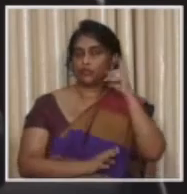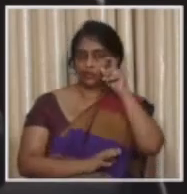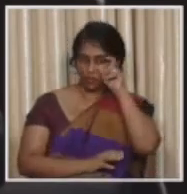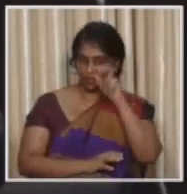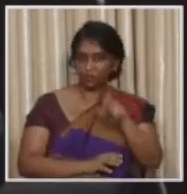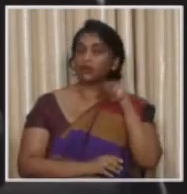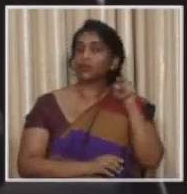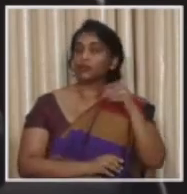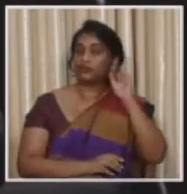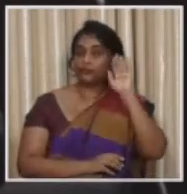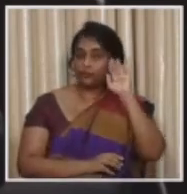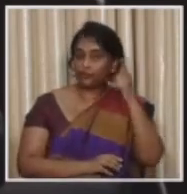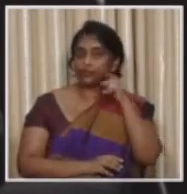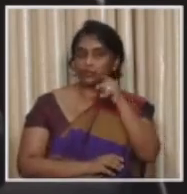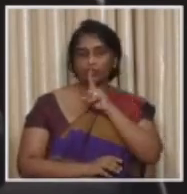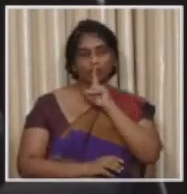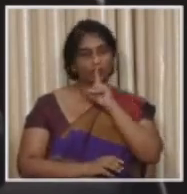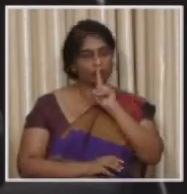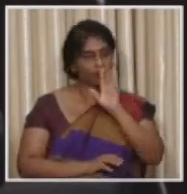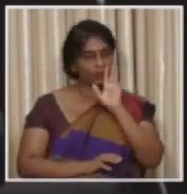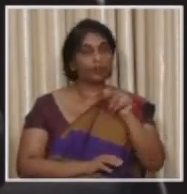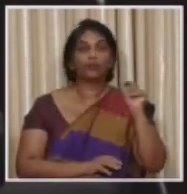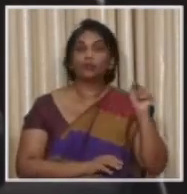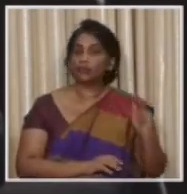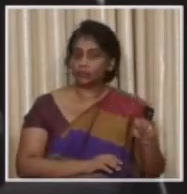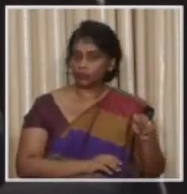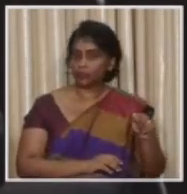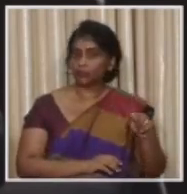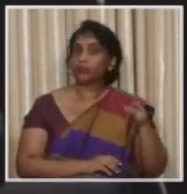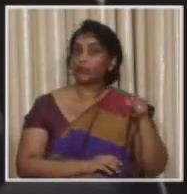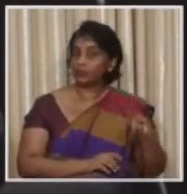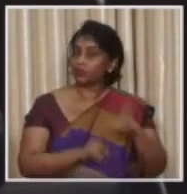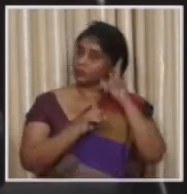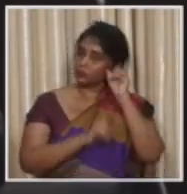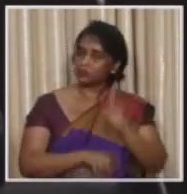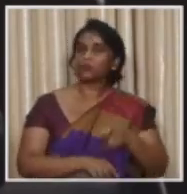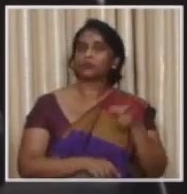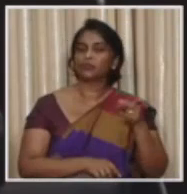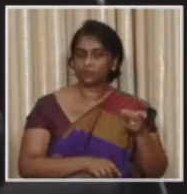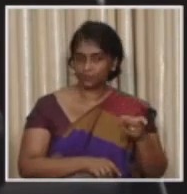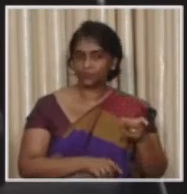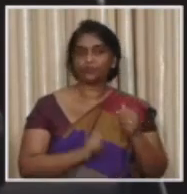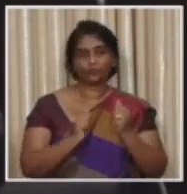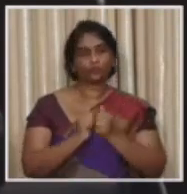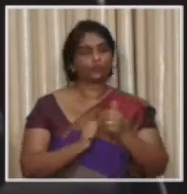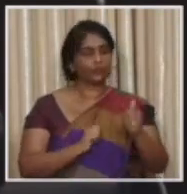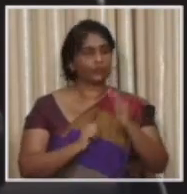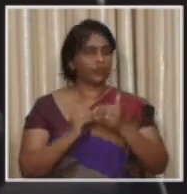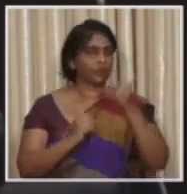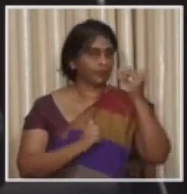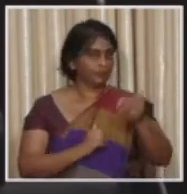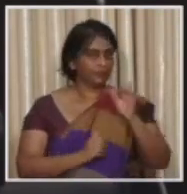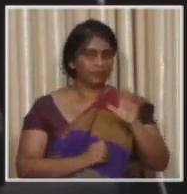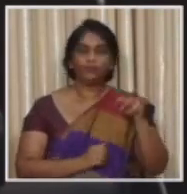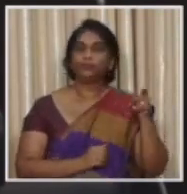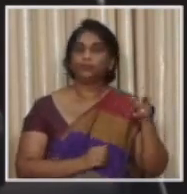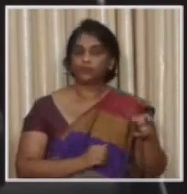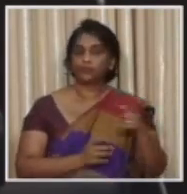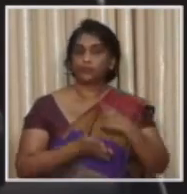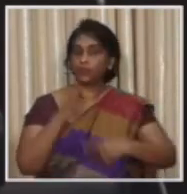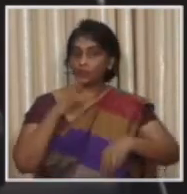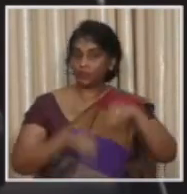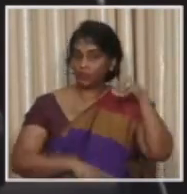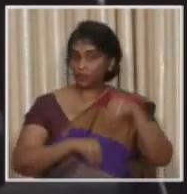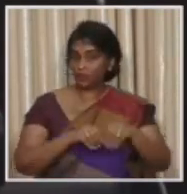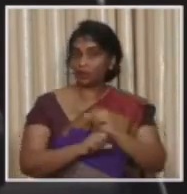නිසා විශේෂයෙන් ඔබතුමාට මතක් කරන්න ඕන මේක අනිවාර්යයෙන්ම කළ යුතු වෙන ඉස්සරහ කාලයේදී. මොකද